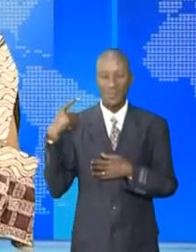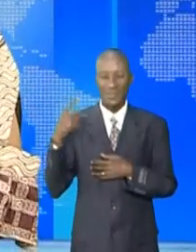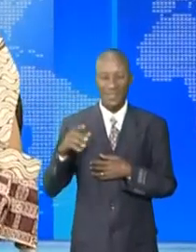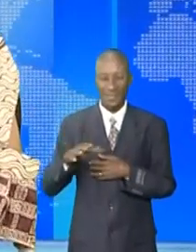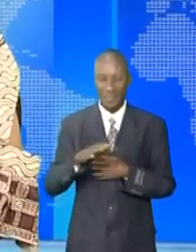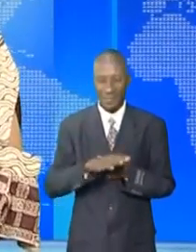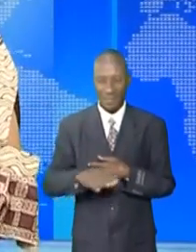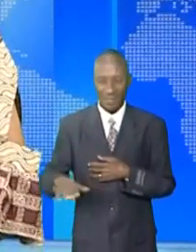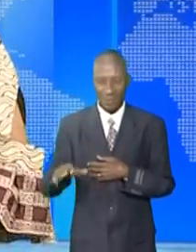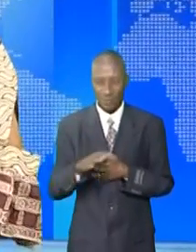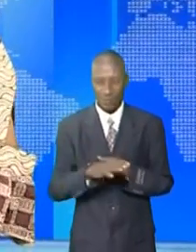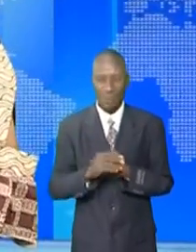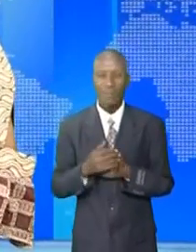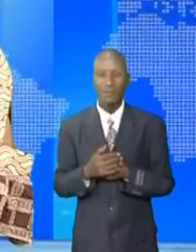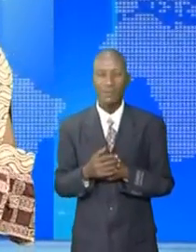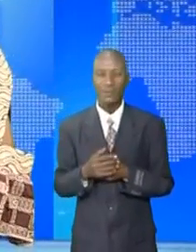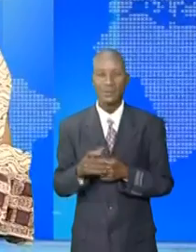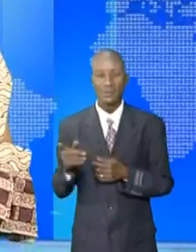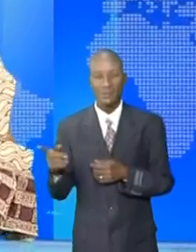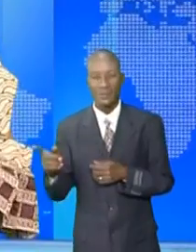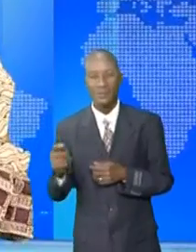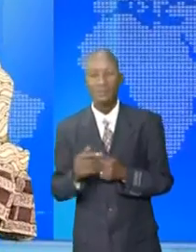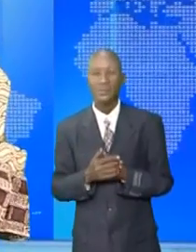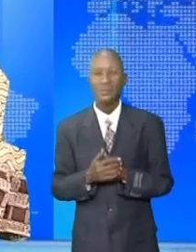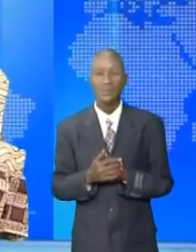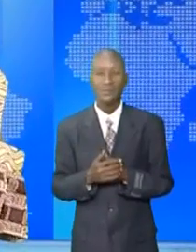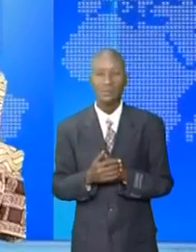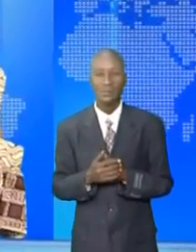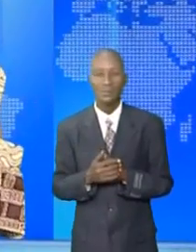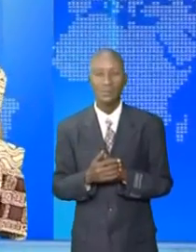sacrée de la nation, a sensibilisé les membres de l'UDPS Tshisekedi basé